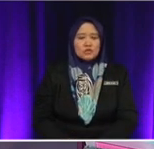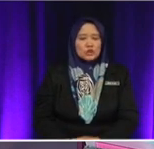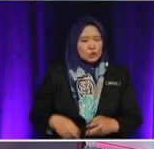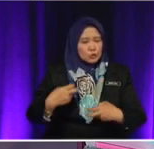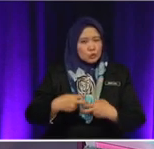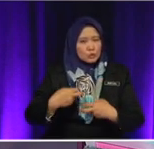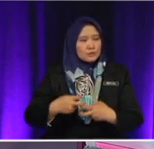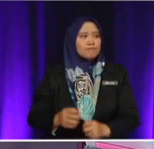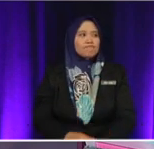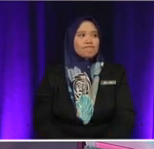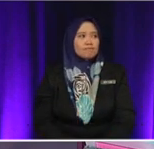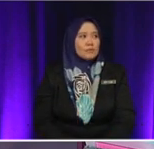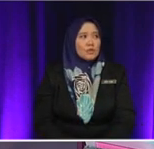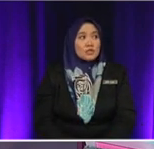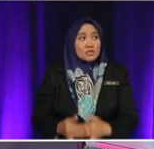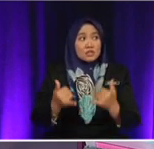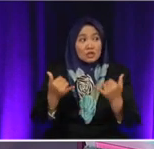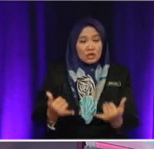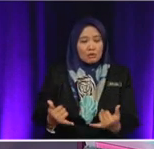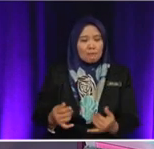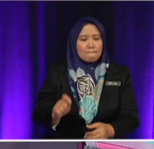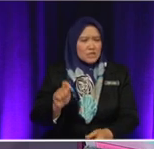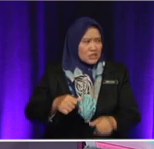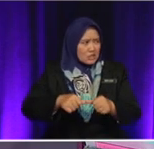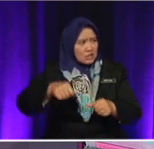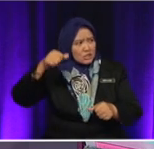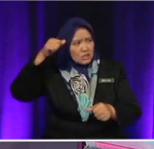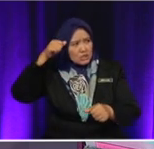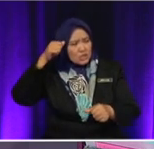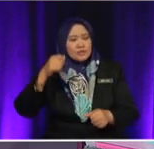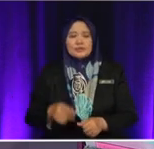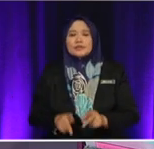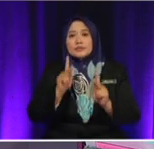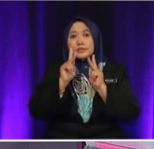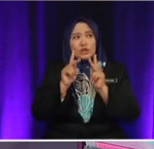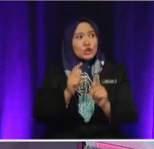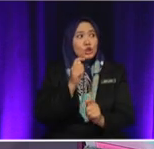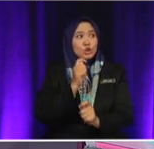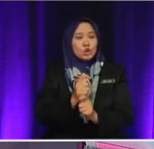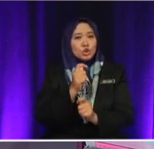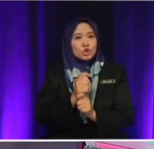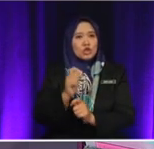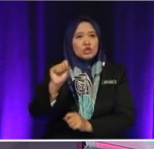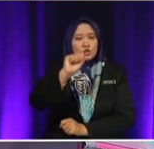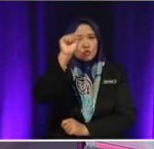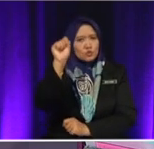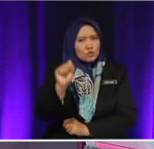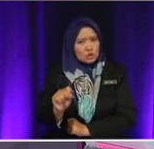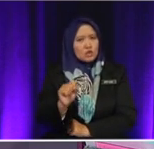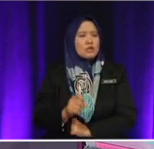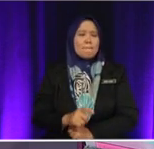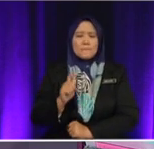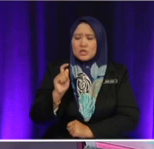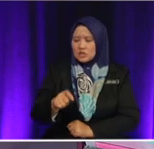soalan yang ada beberapa perkataan ataupun soalan kata tugas yang perlu murid-murid